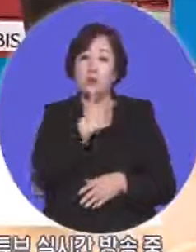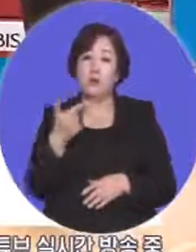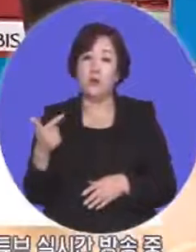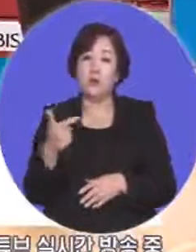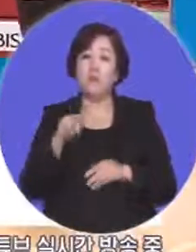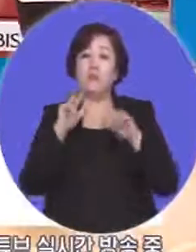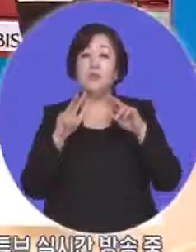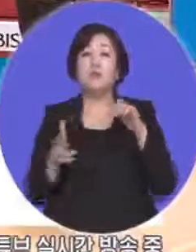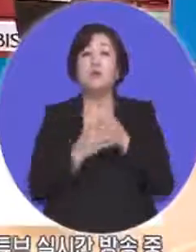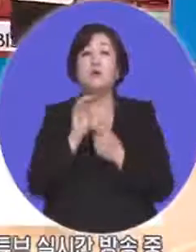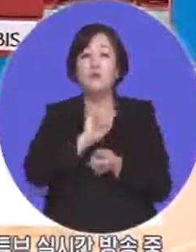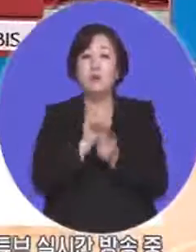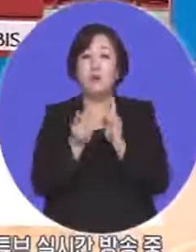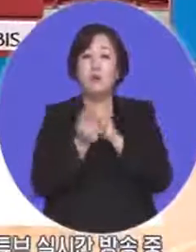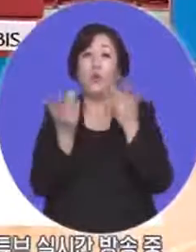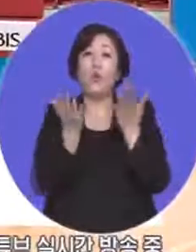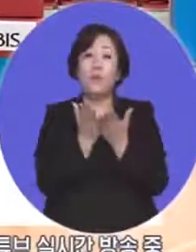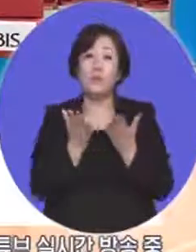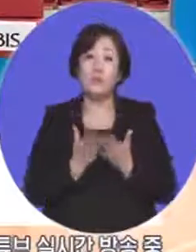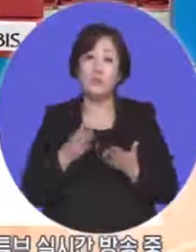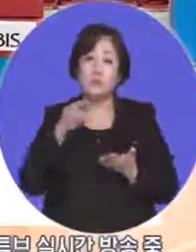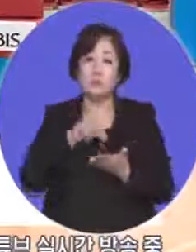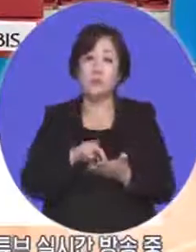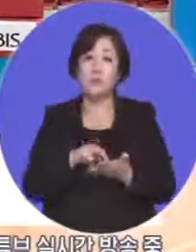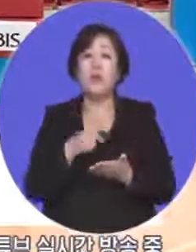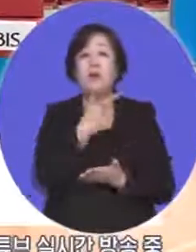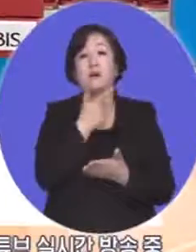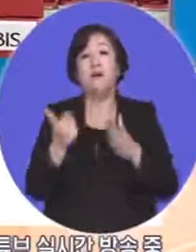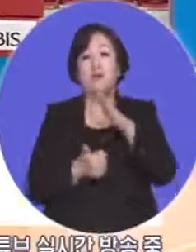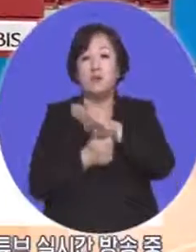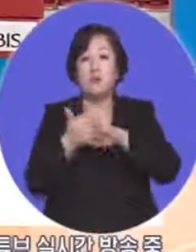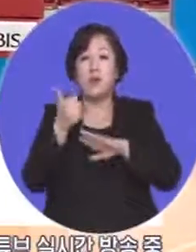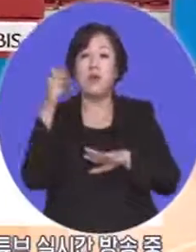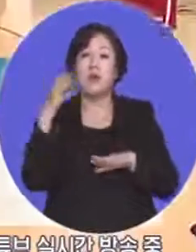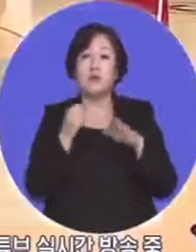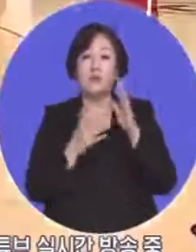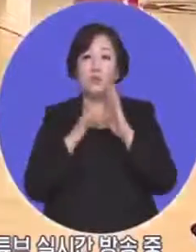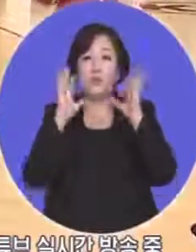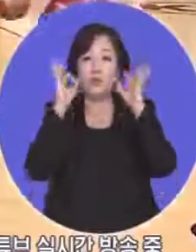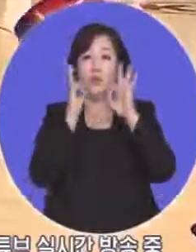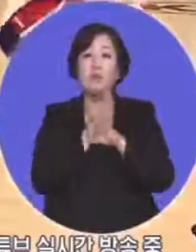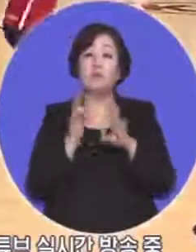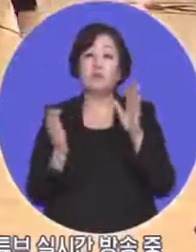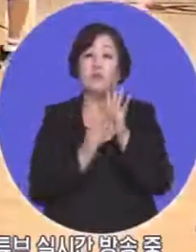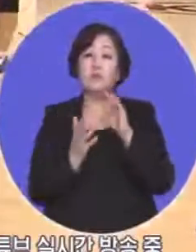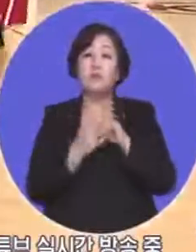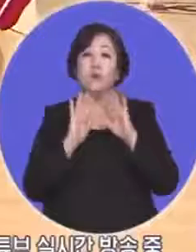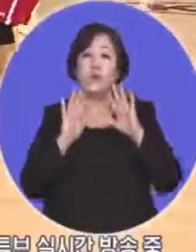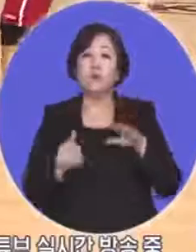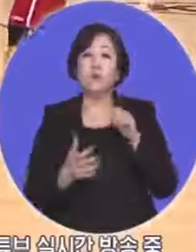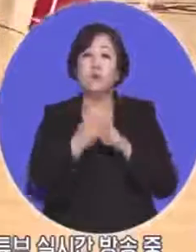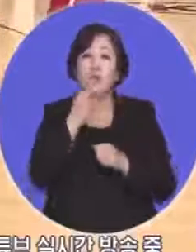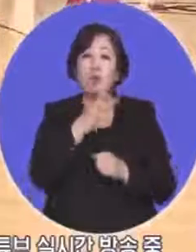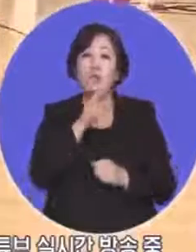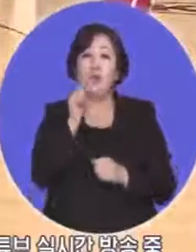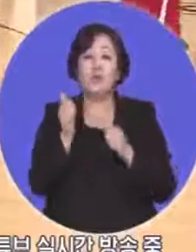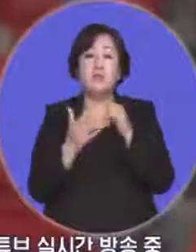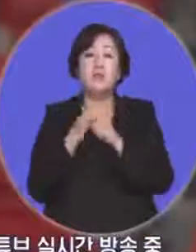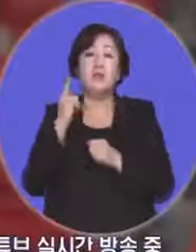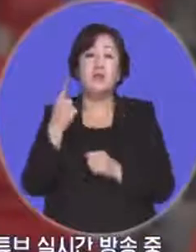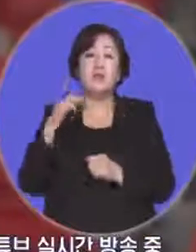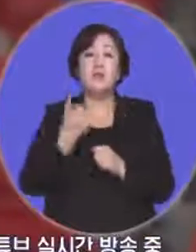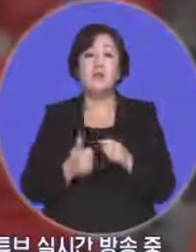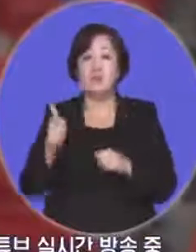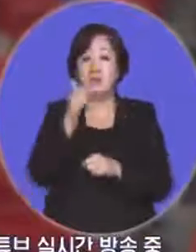이제 맞춰가는 과정이고 그래서 희망을 갖고 최선을 다하고 있습니다. 현재 2패 뒤 1승을 거둔